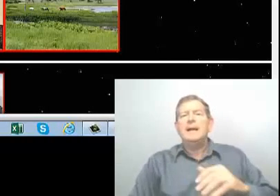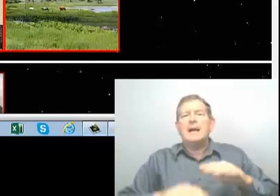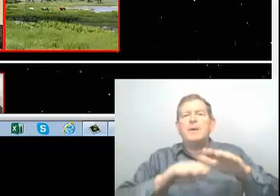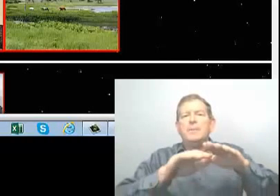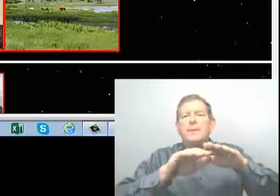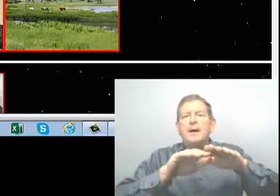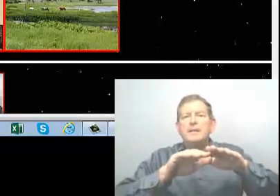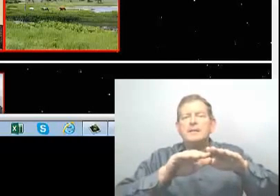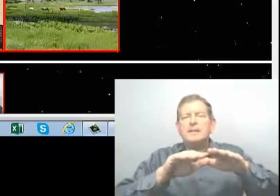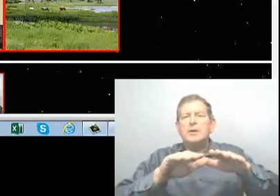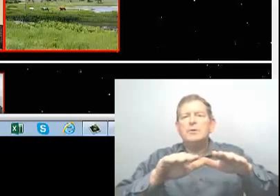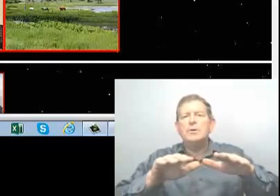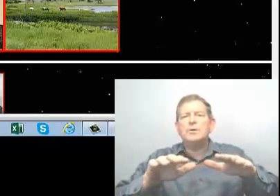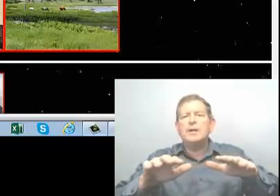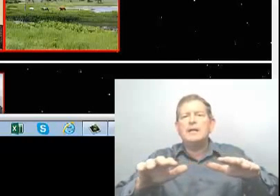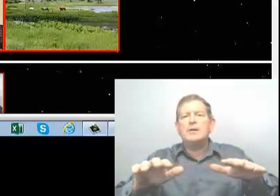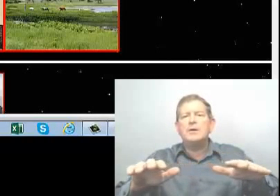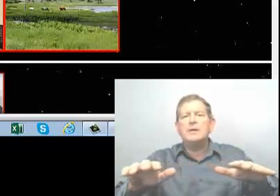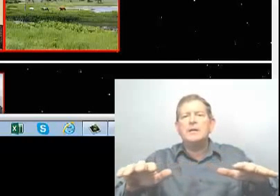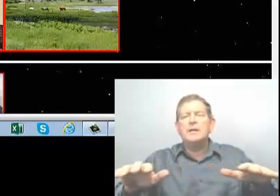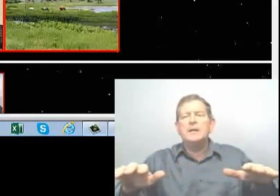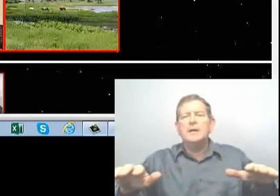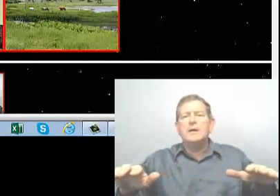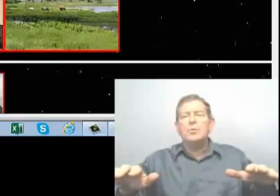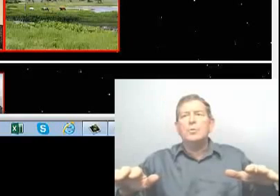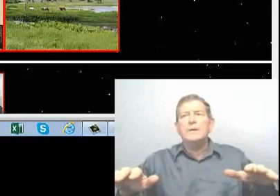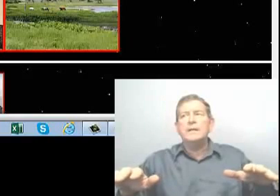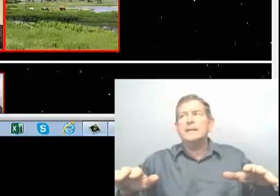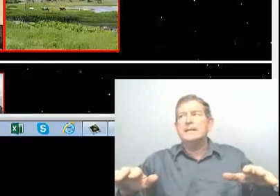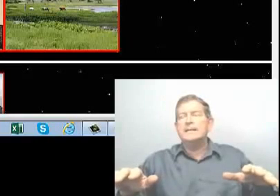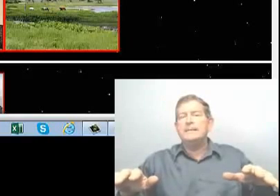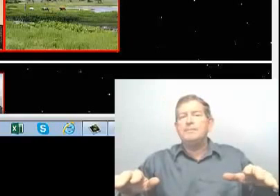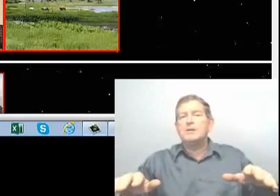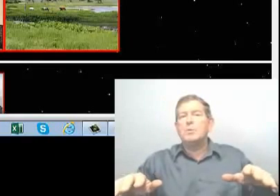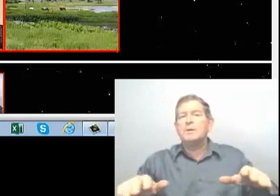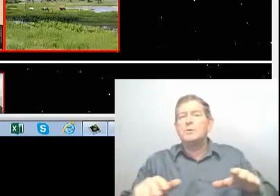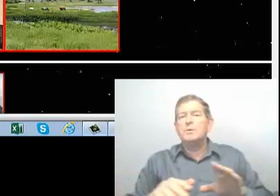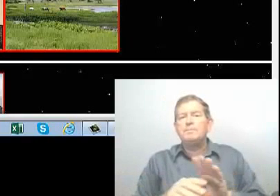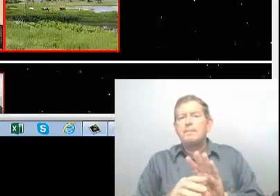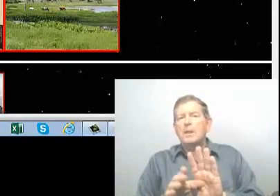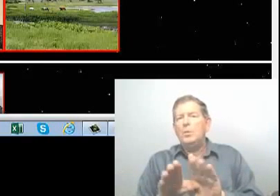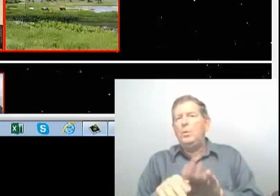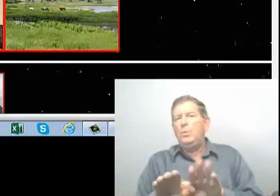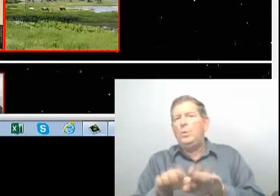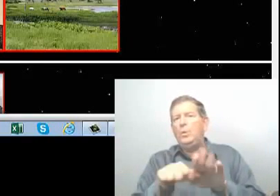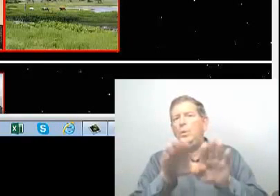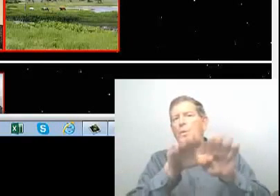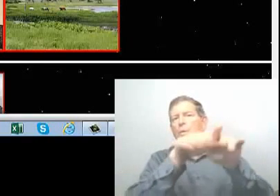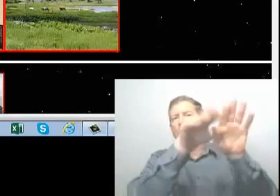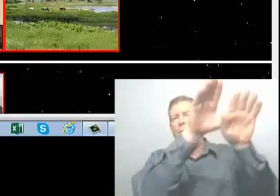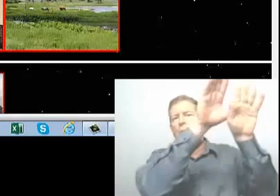campagne? La campagne, c'est un lieu très tranquille où il y a des oiseaux,